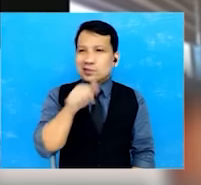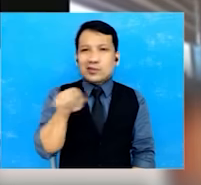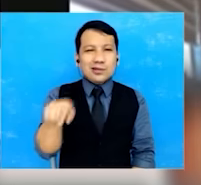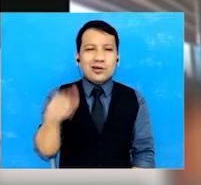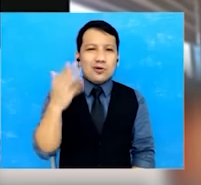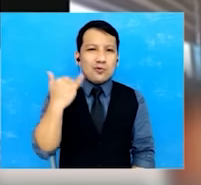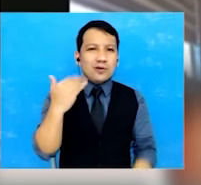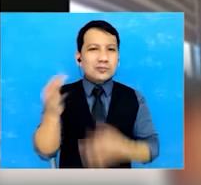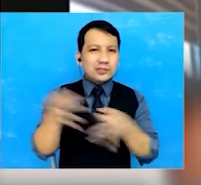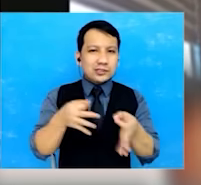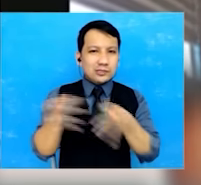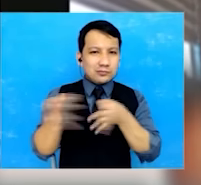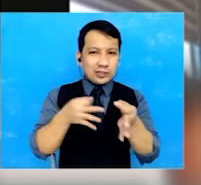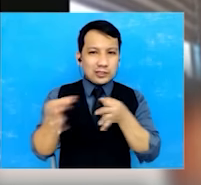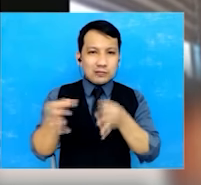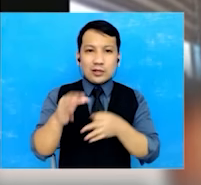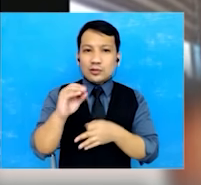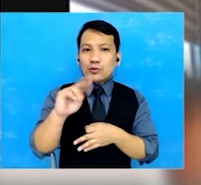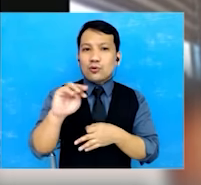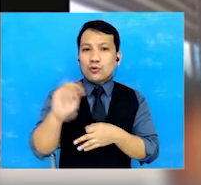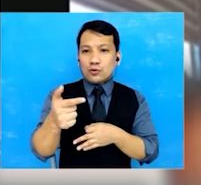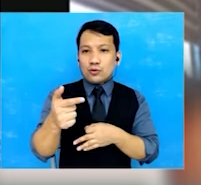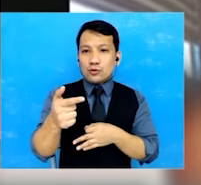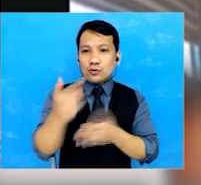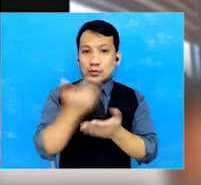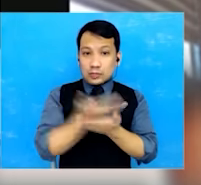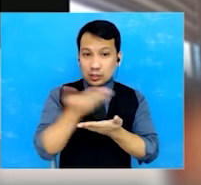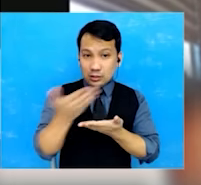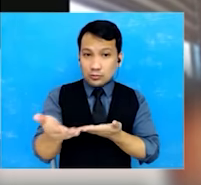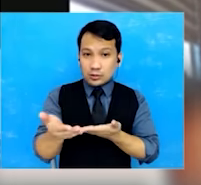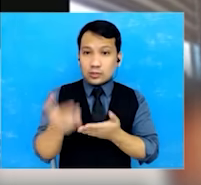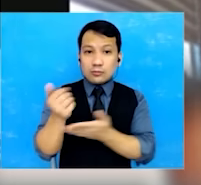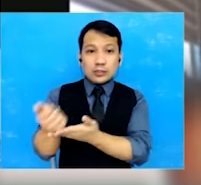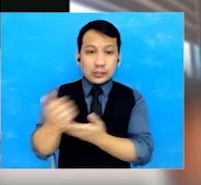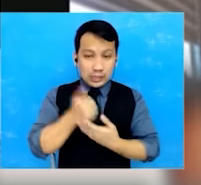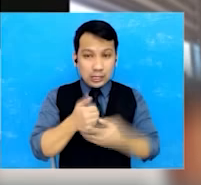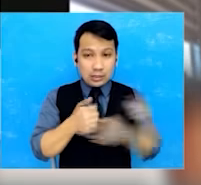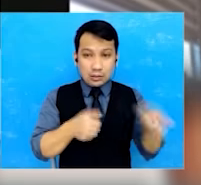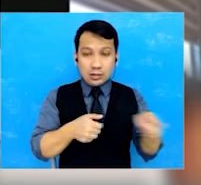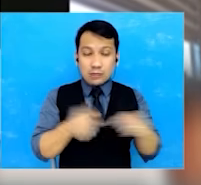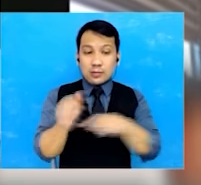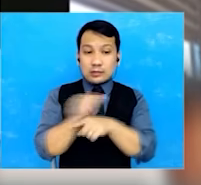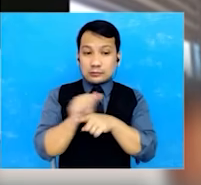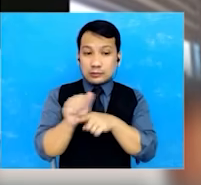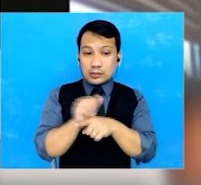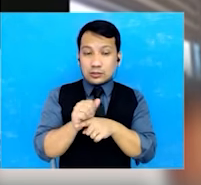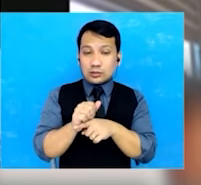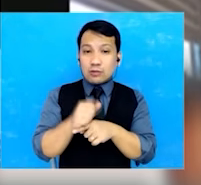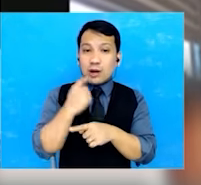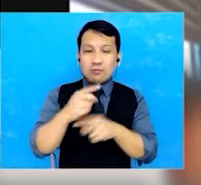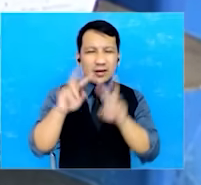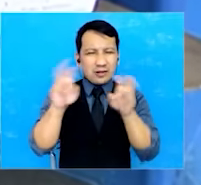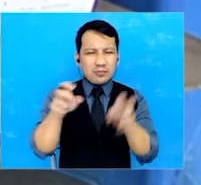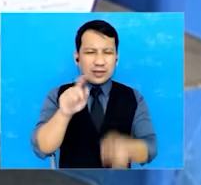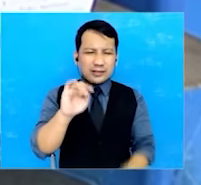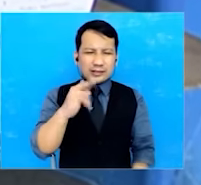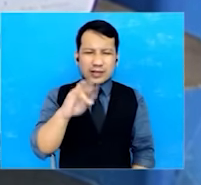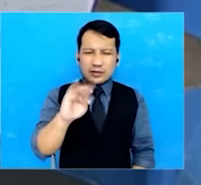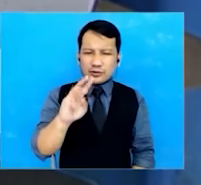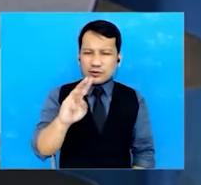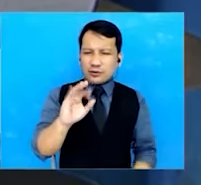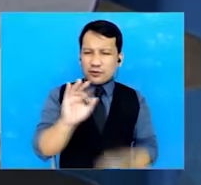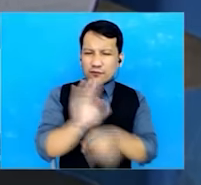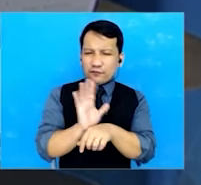Paliwanag naman ni Ong na kapag deliver sila agad ng face mask sa tulong ng kakilala nilang Chinese supplier na Tiger Phil Marketing. Pag-amin ni